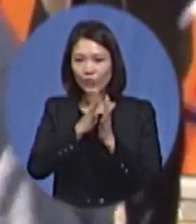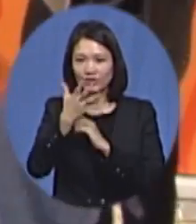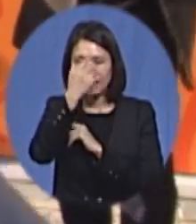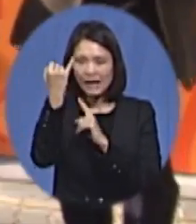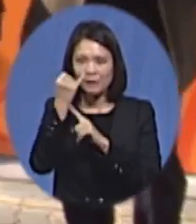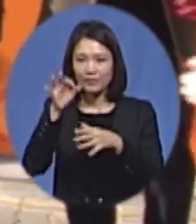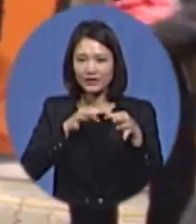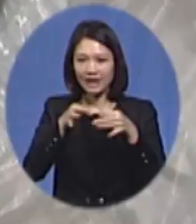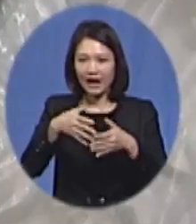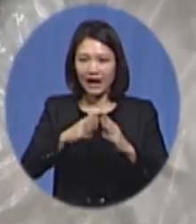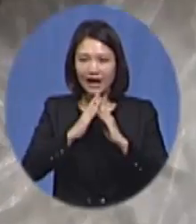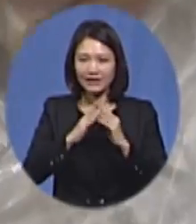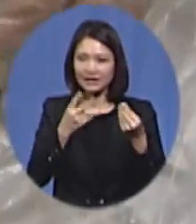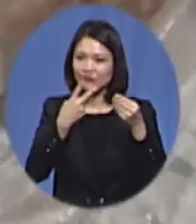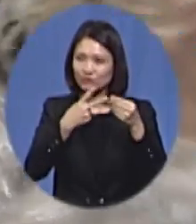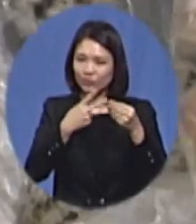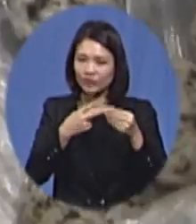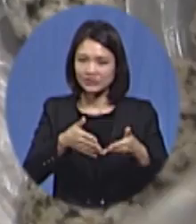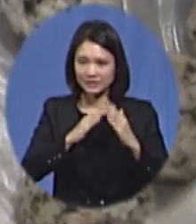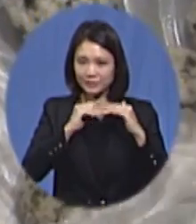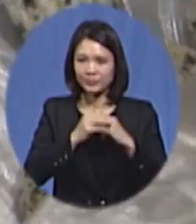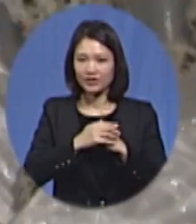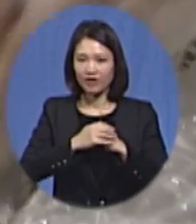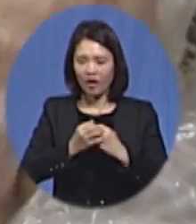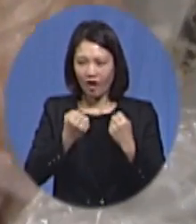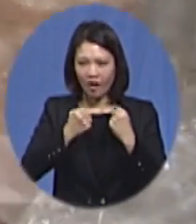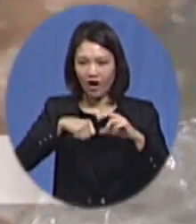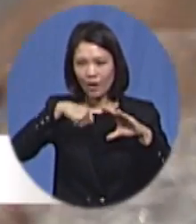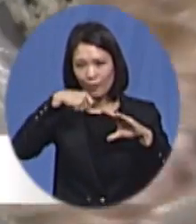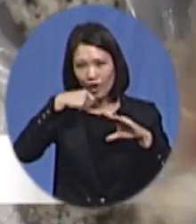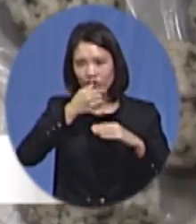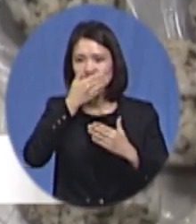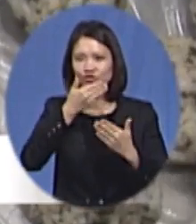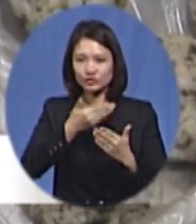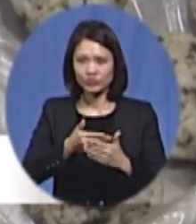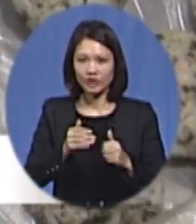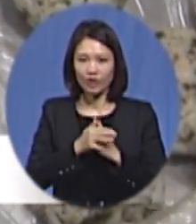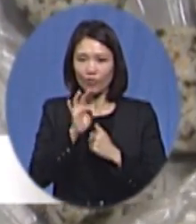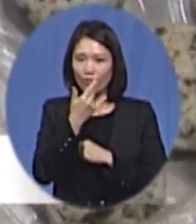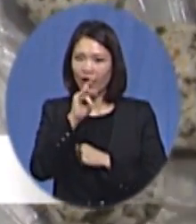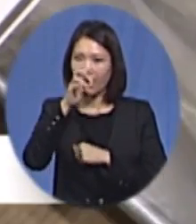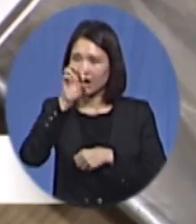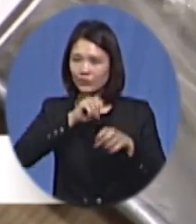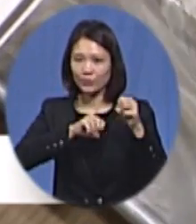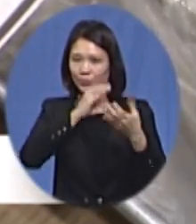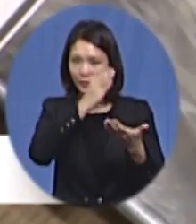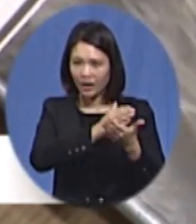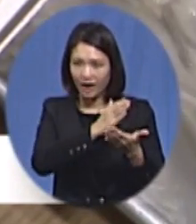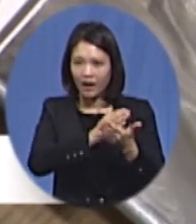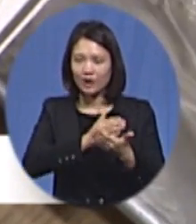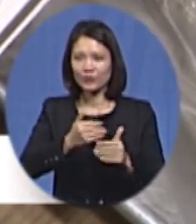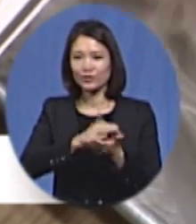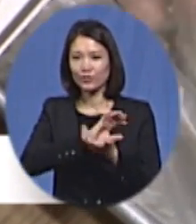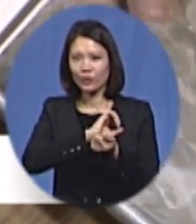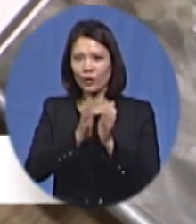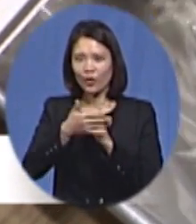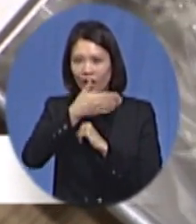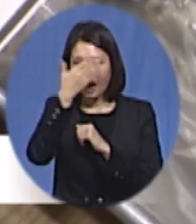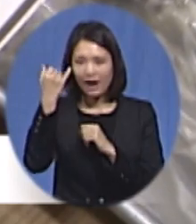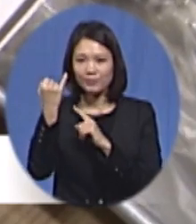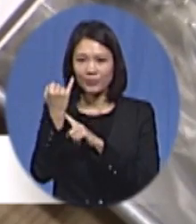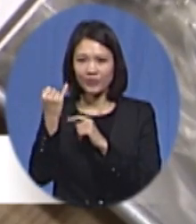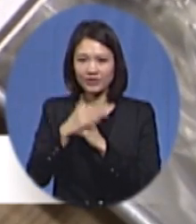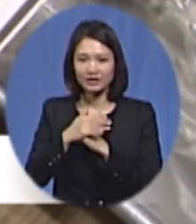열었습니다. 건강한 먹을거리가 중요시되는 요즘 화학 조미료를 사용하지 않는 꽃할매는